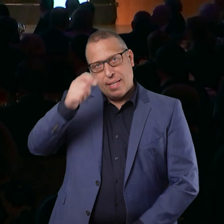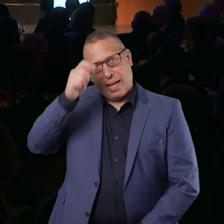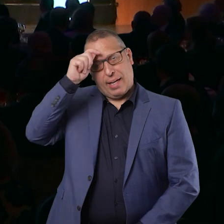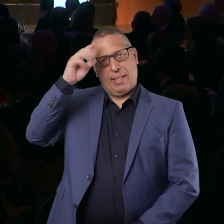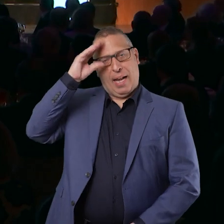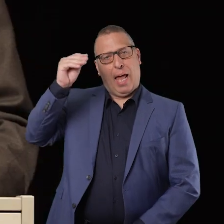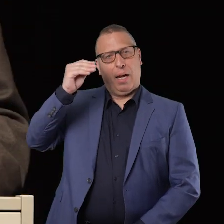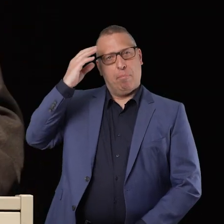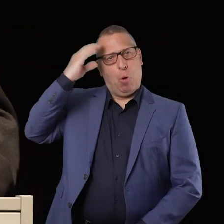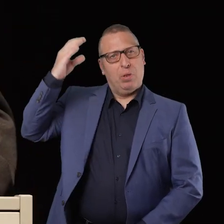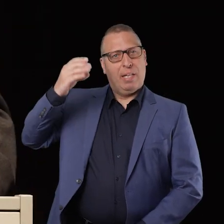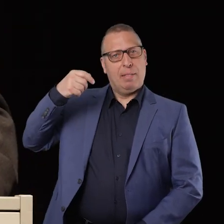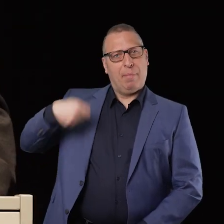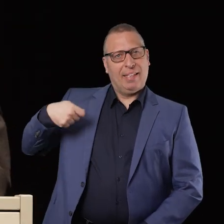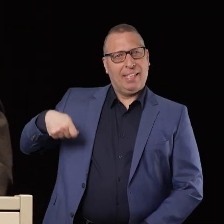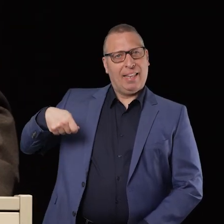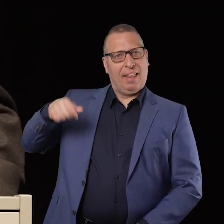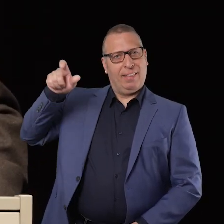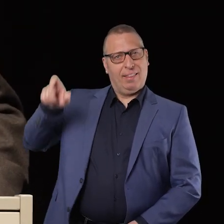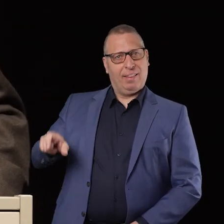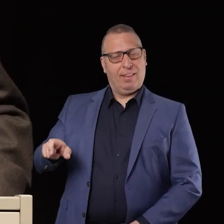Sehr geehrter Herr Bundespräsident,